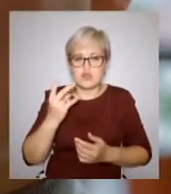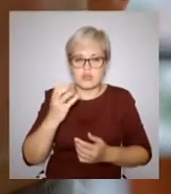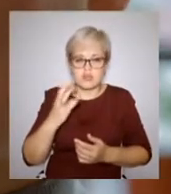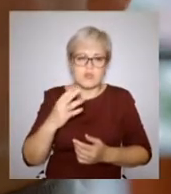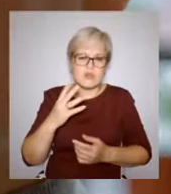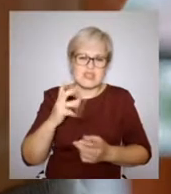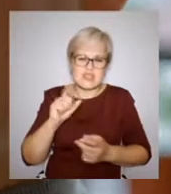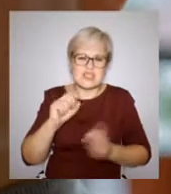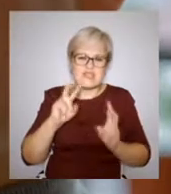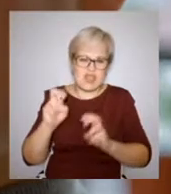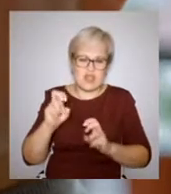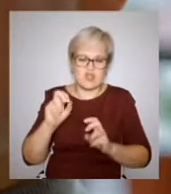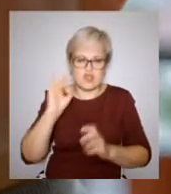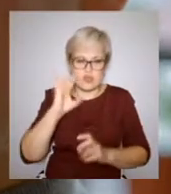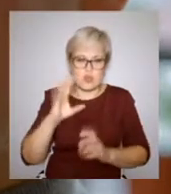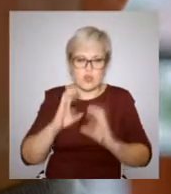мира